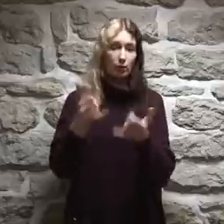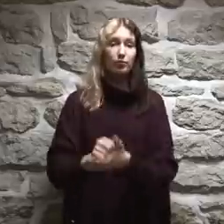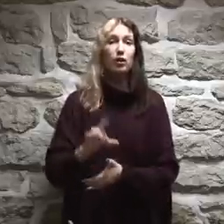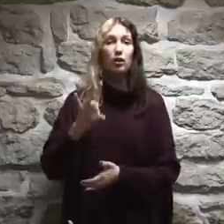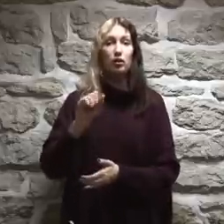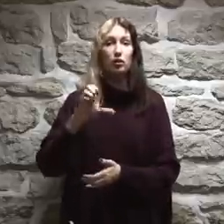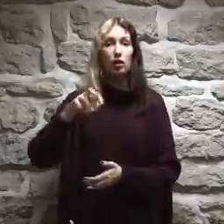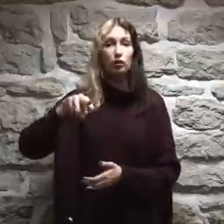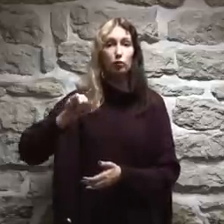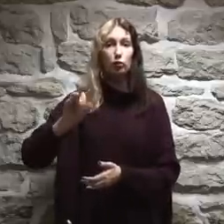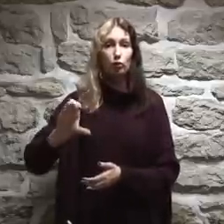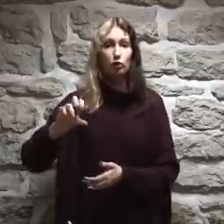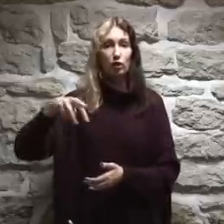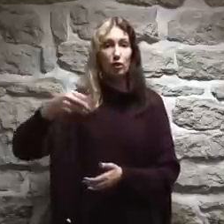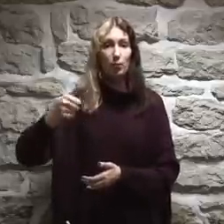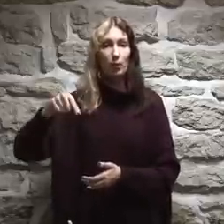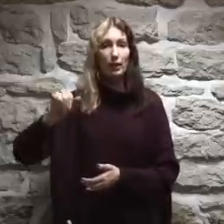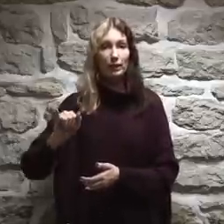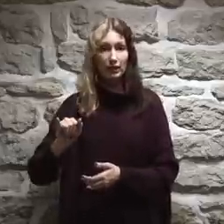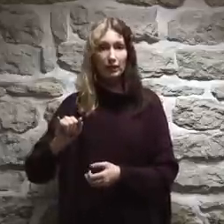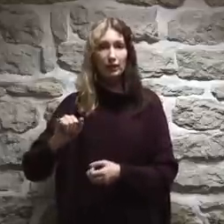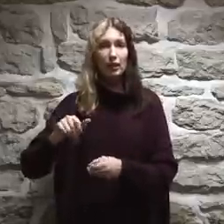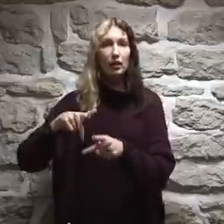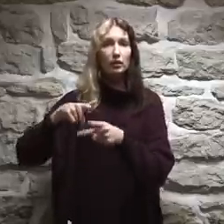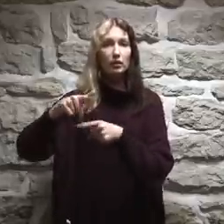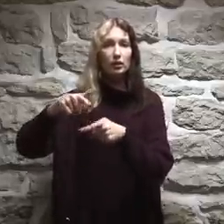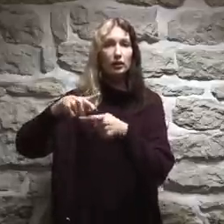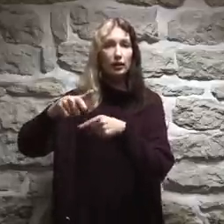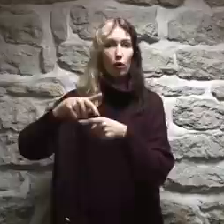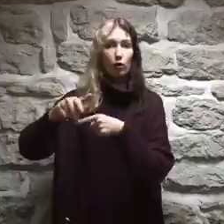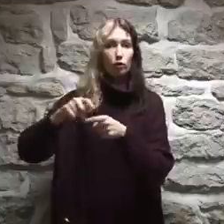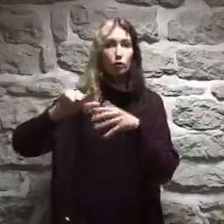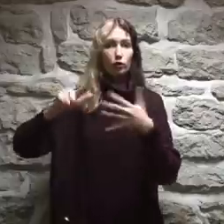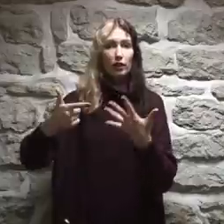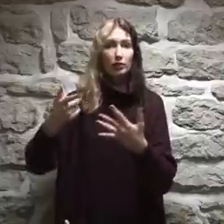Mägi oma tõkkejooksu 7. Koha eest.